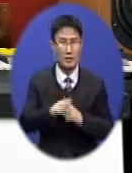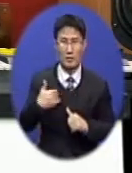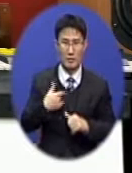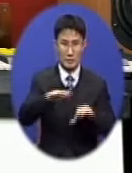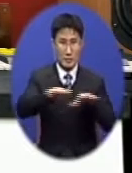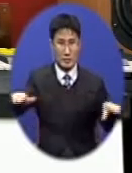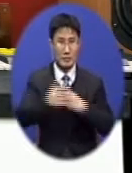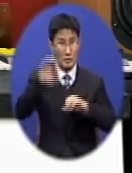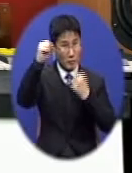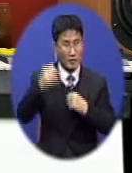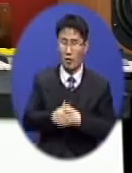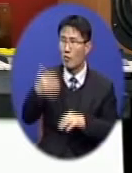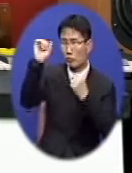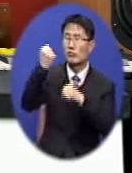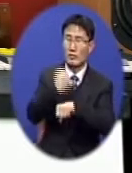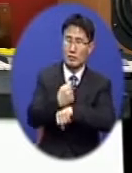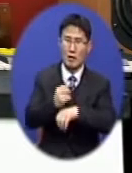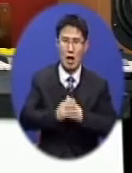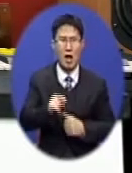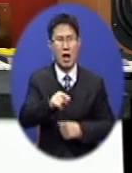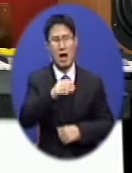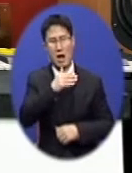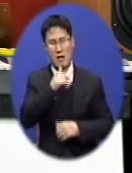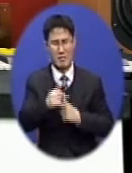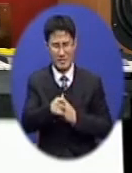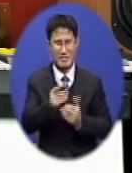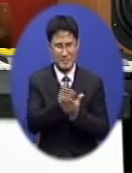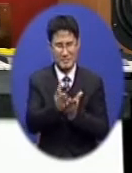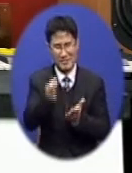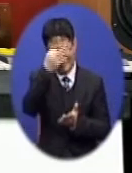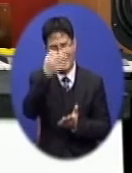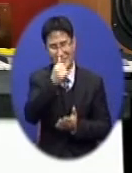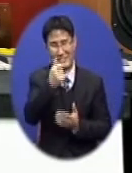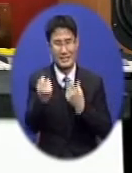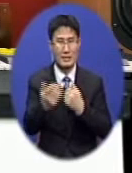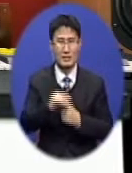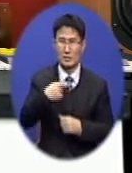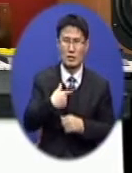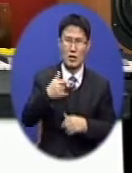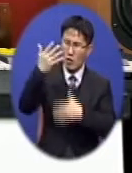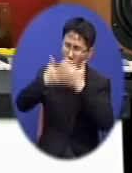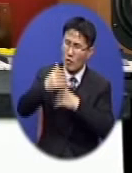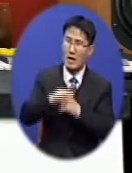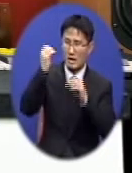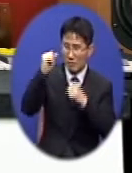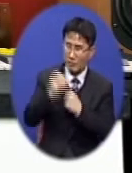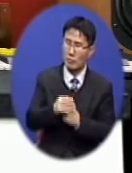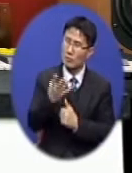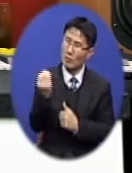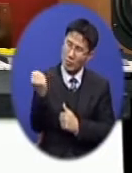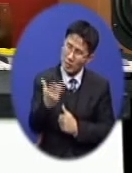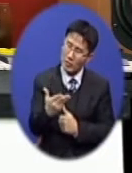이렇게 극도 하시고? 연극도 하고요. 그러니까 네. 만능 스타죠. 제가 근데, 이제 거기서도 이제 영화 몇 편, 연극 몇 편을 해서